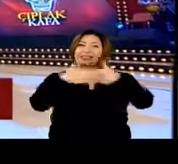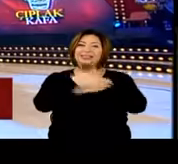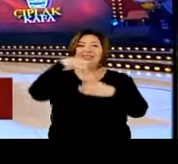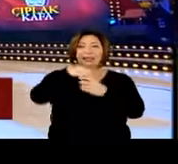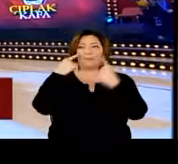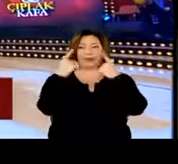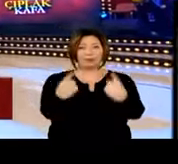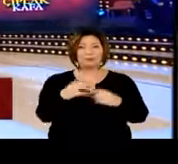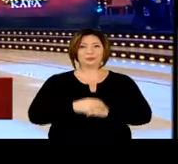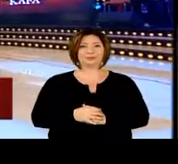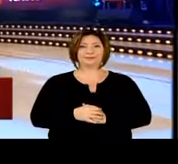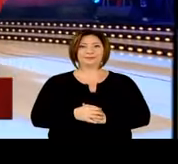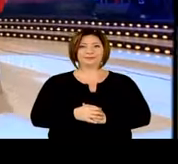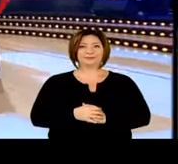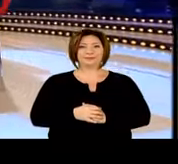içeriğine bakıyoruz.